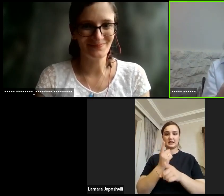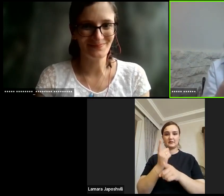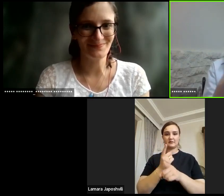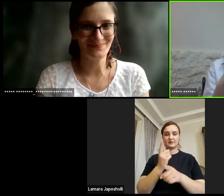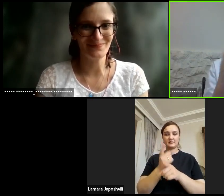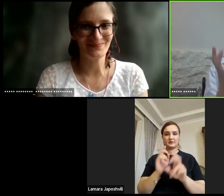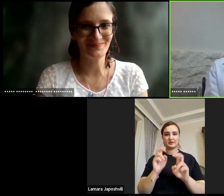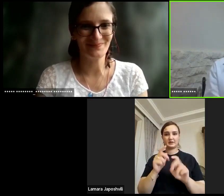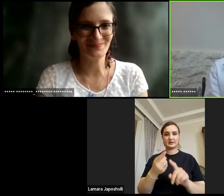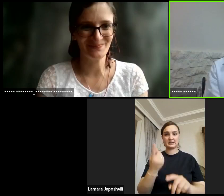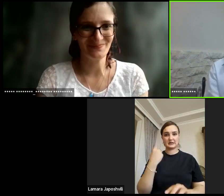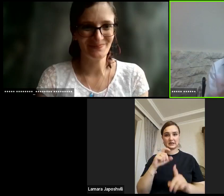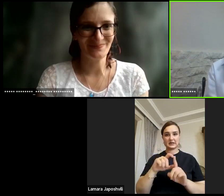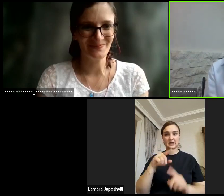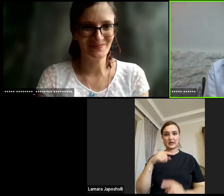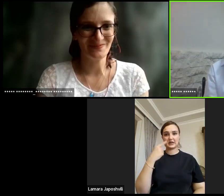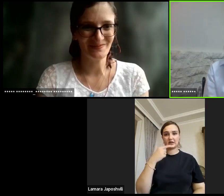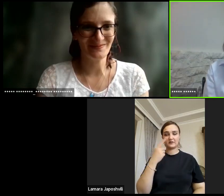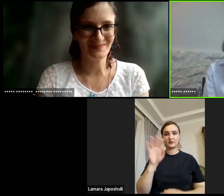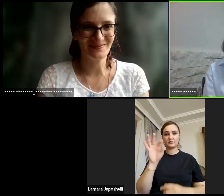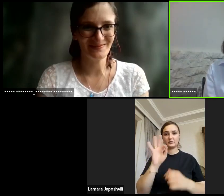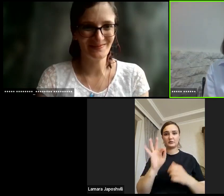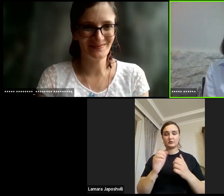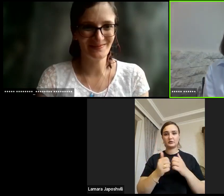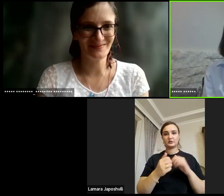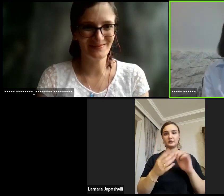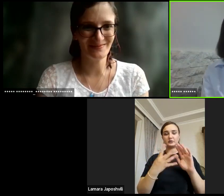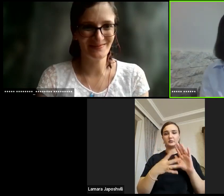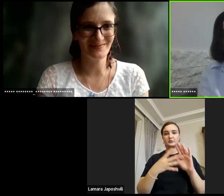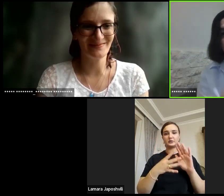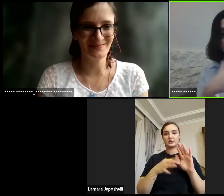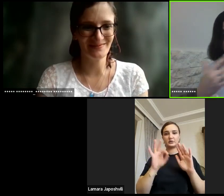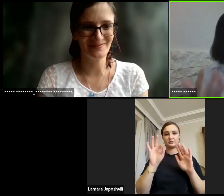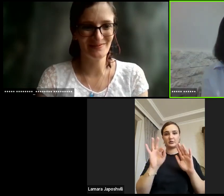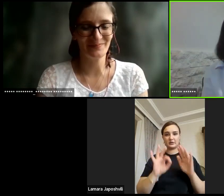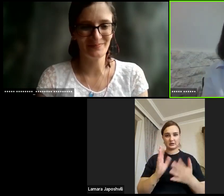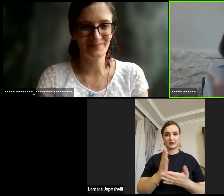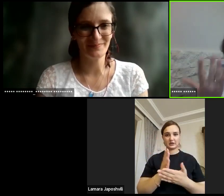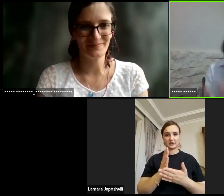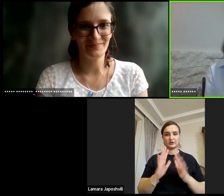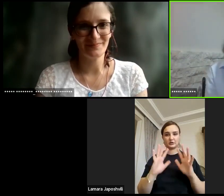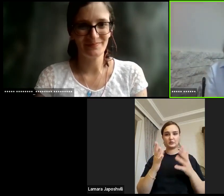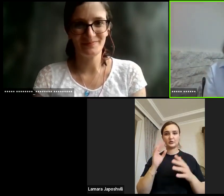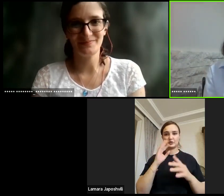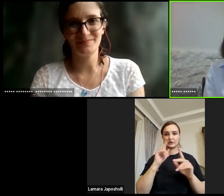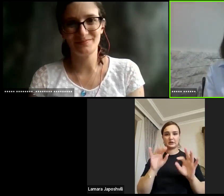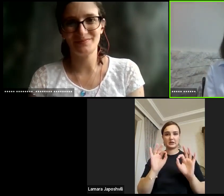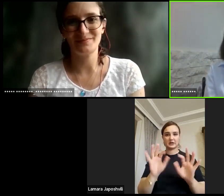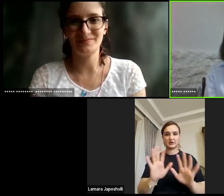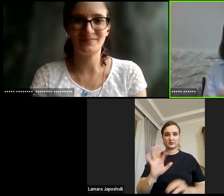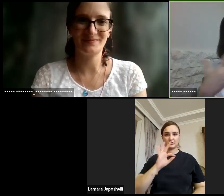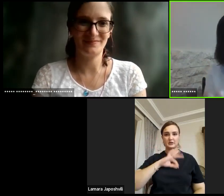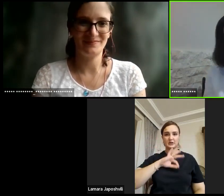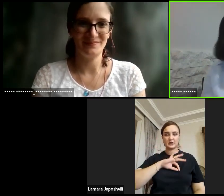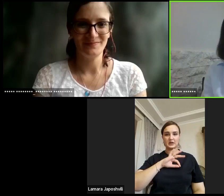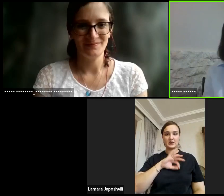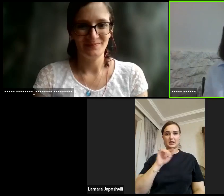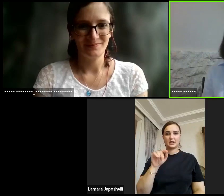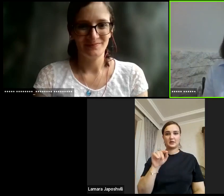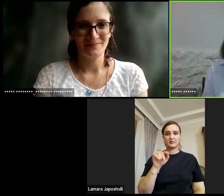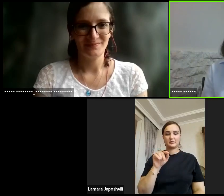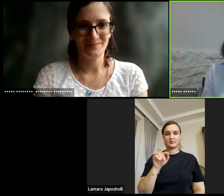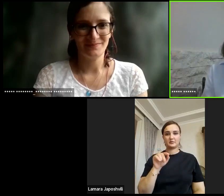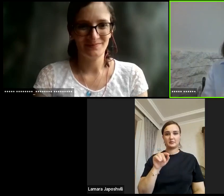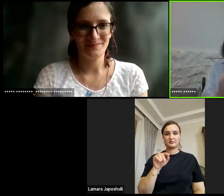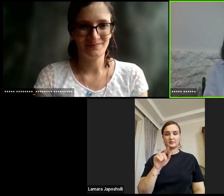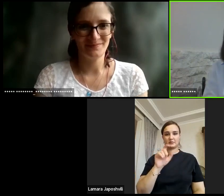რომ ხშირად არის 90% ახსნე მეგონი შემთხვევები, შესაძაც არასწორად იყენებენ